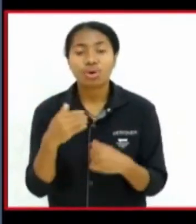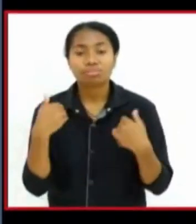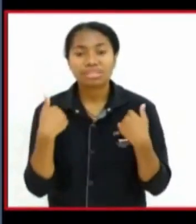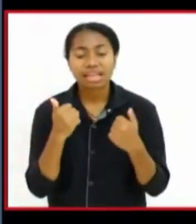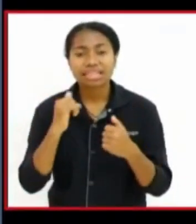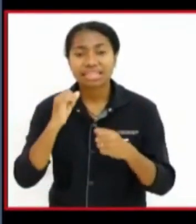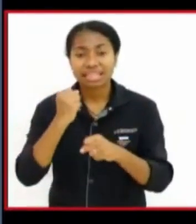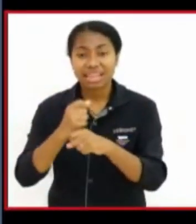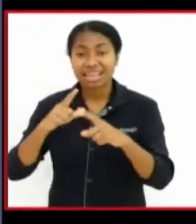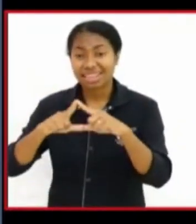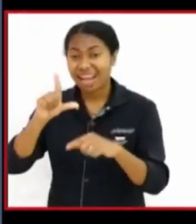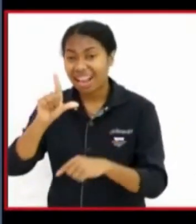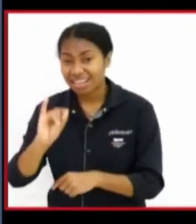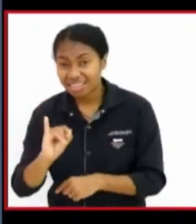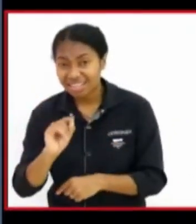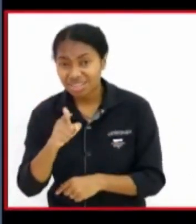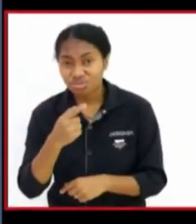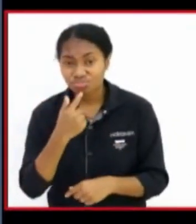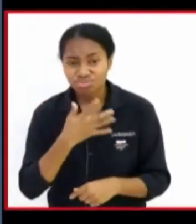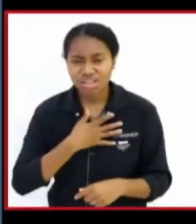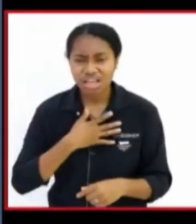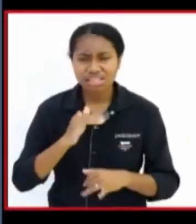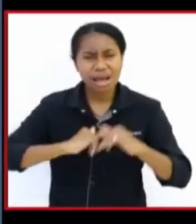lah semacam terowongan